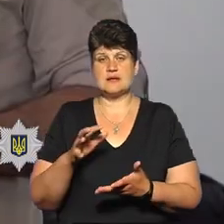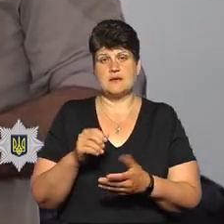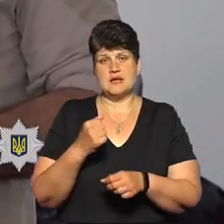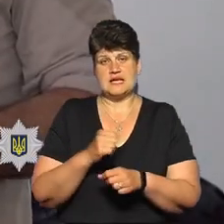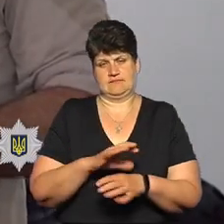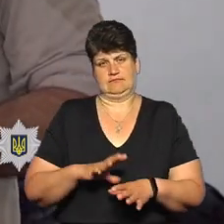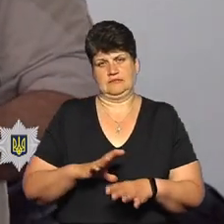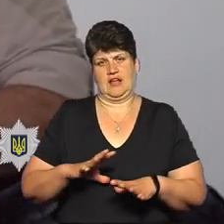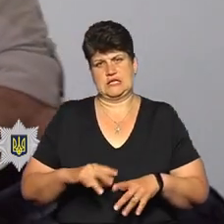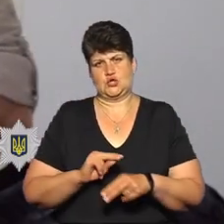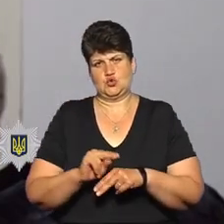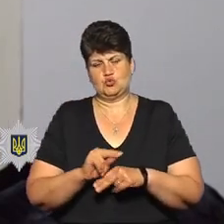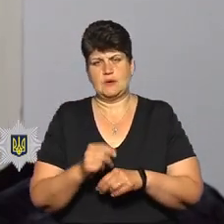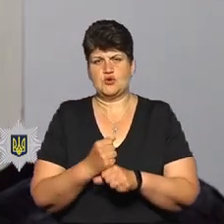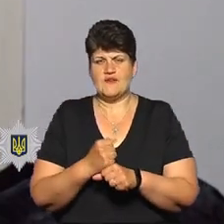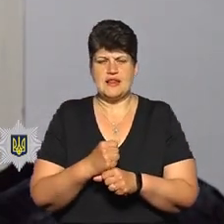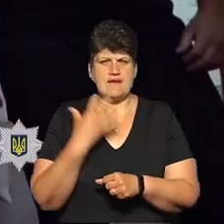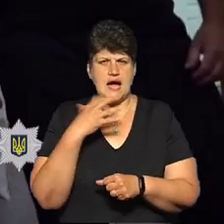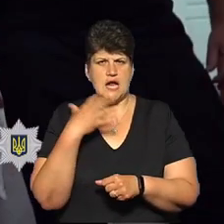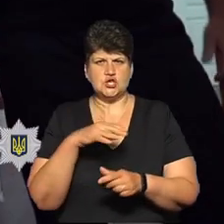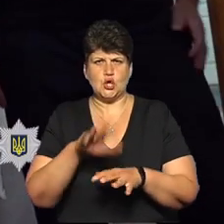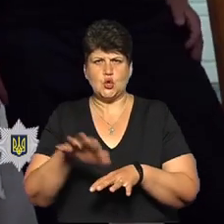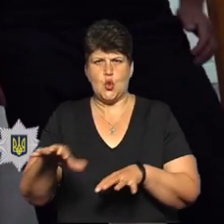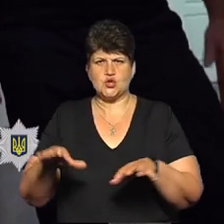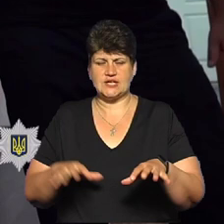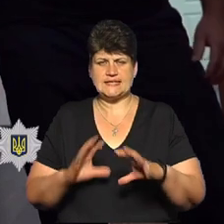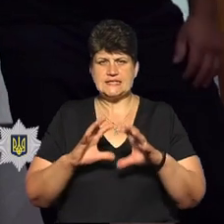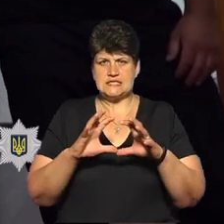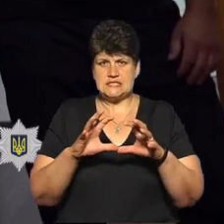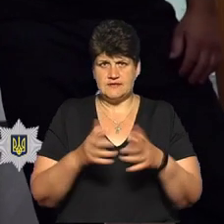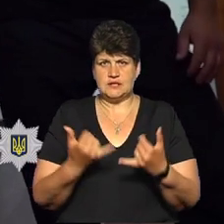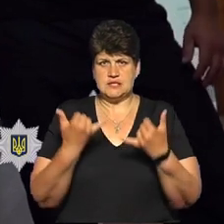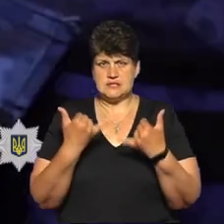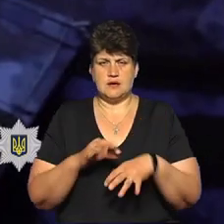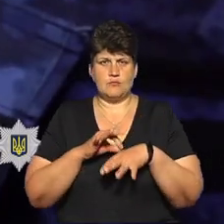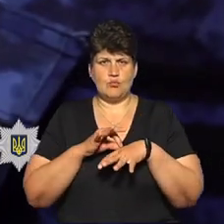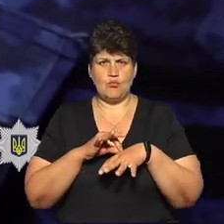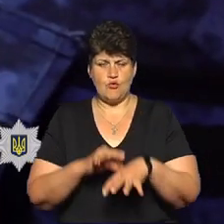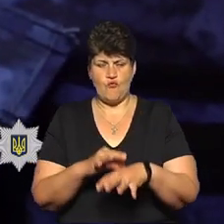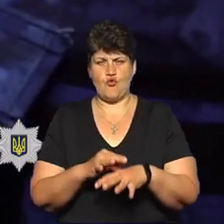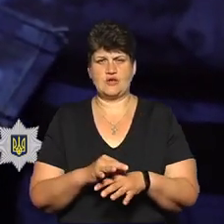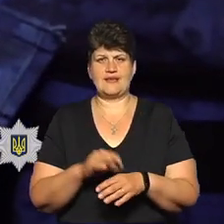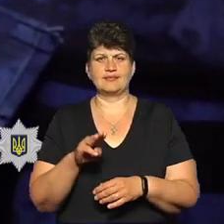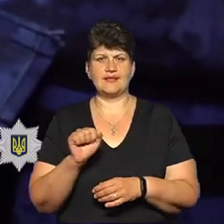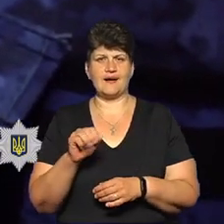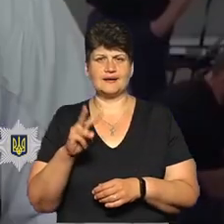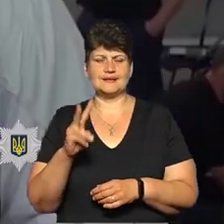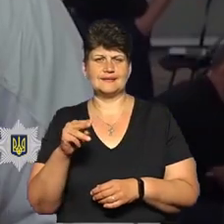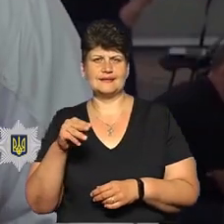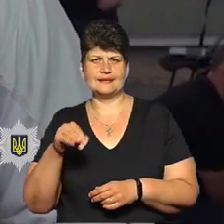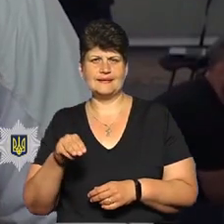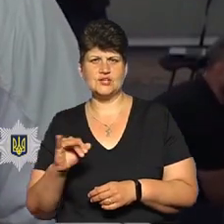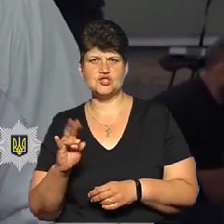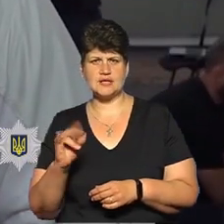Зараз проводять тренінги з тактичної медицини для тероборони, цивільних та військових, розповідає тактичний парамедик Деніел Тейлор.